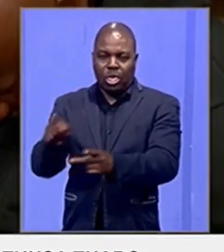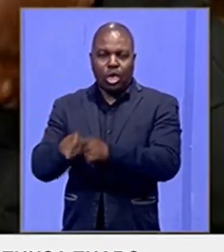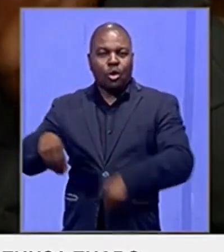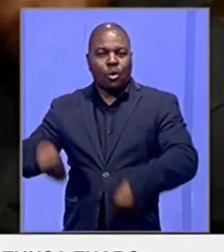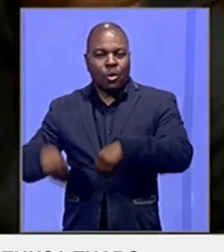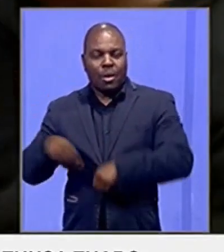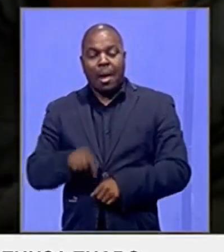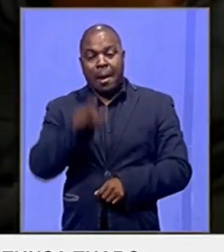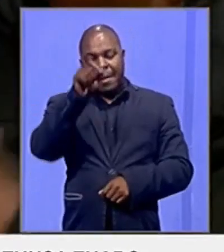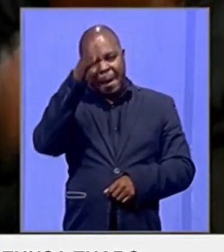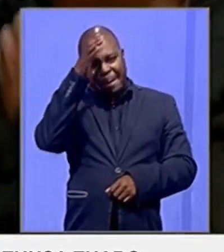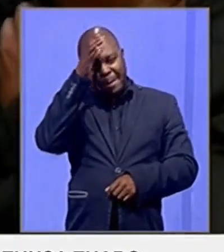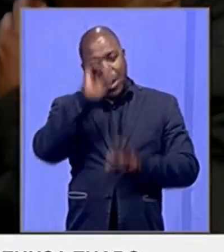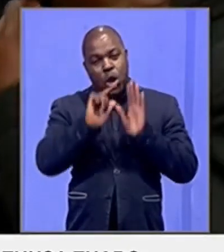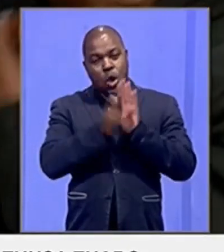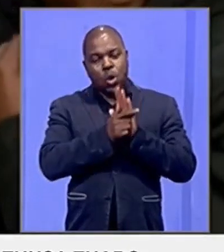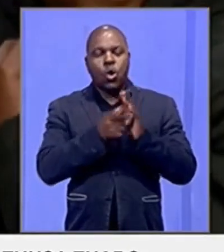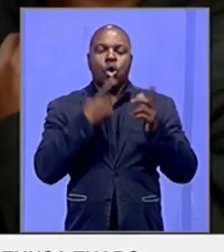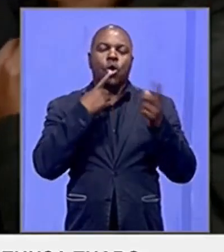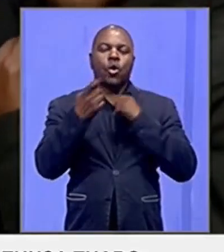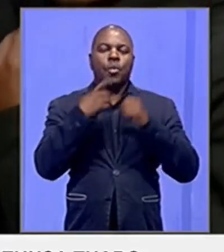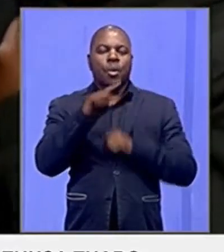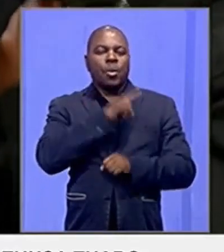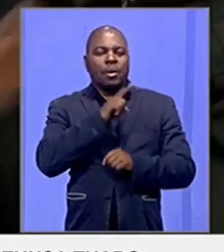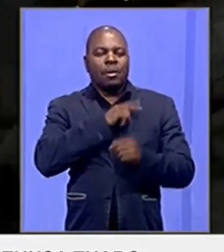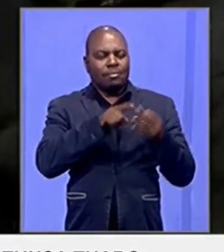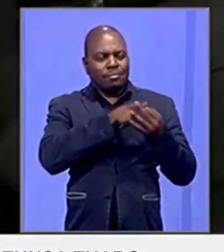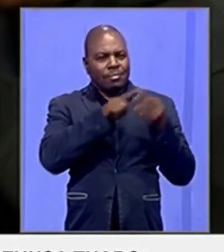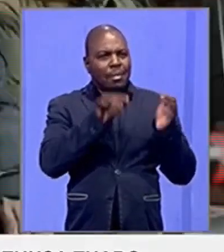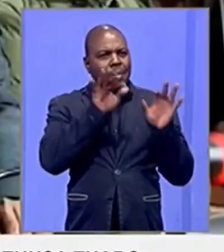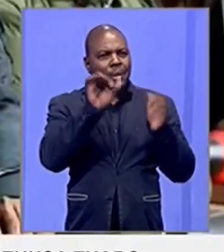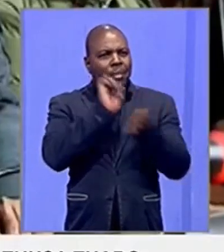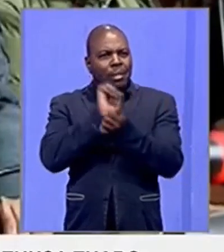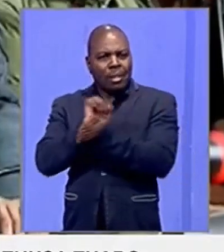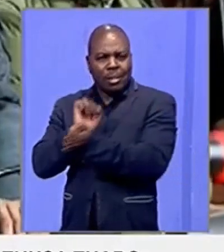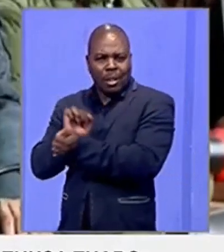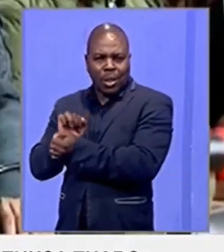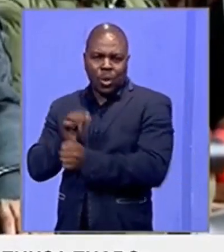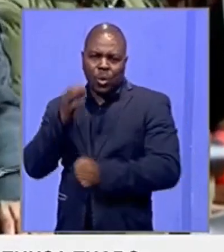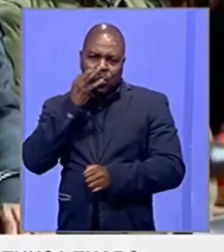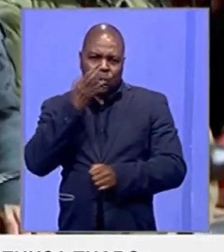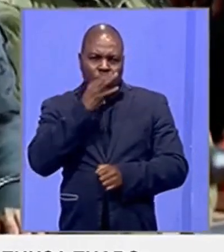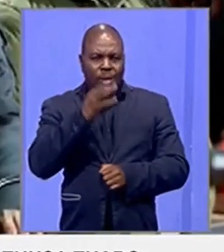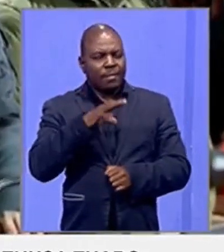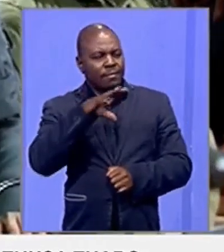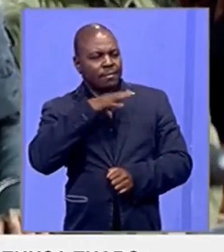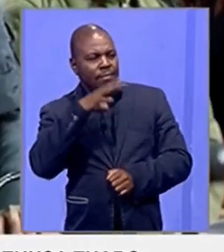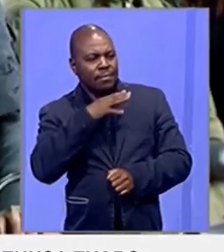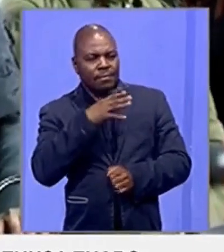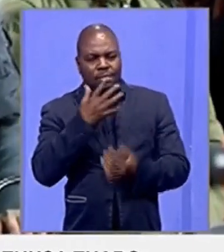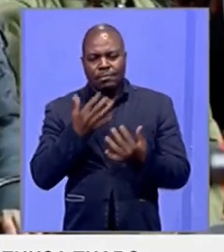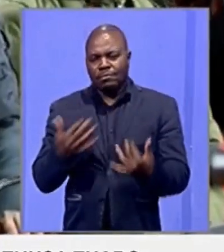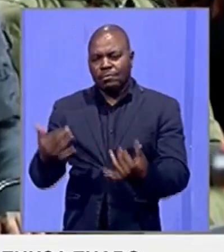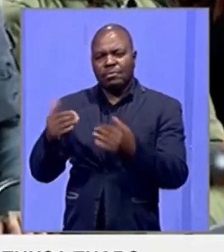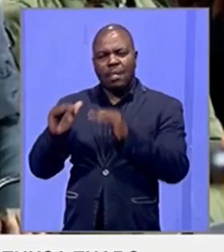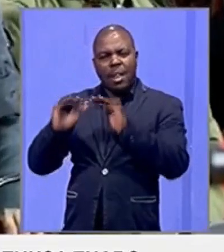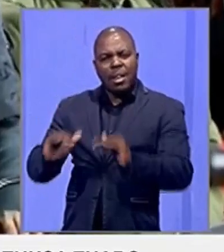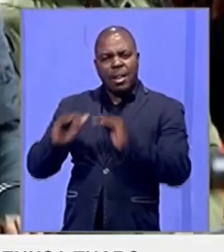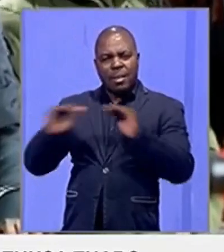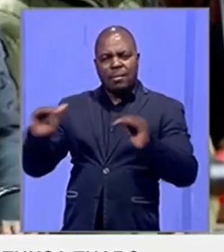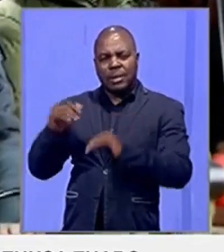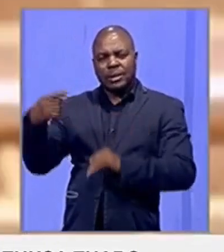Moitseanape wa tsa molao o tlhagisitse ngongorego ka batho ba ba tshwerweng mo kgetseng eno. A re go bona la go tshwarwa fela bathapiwa ba seemo se se kwa tlase